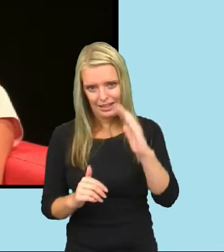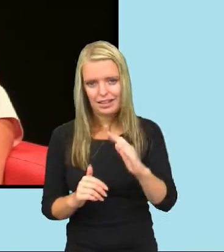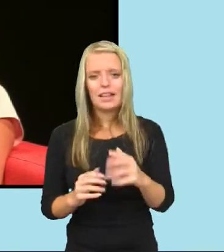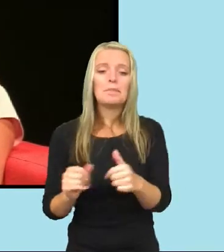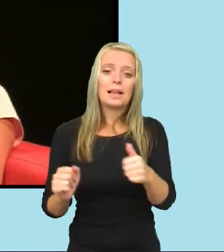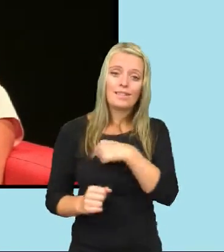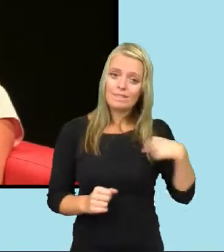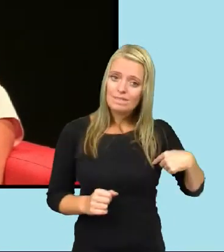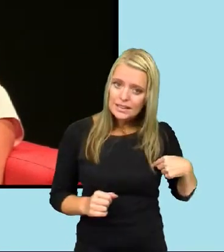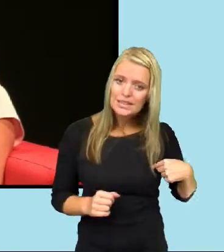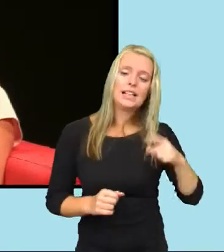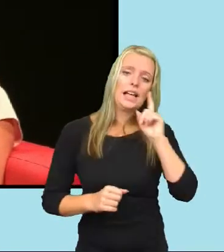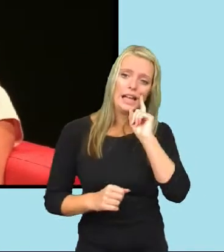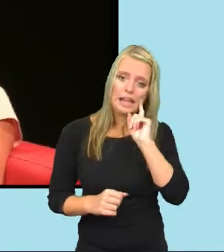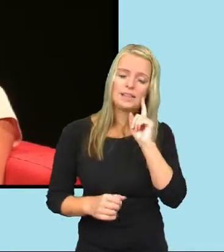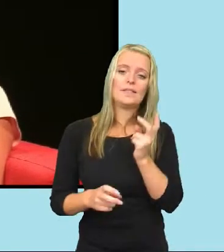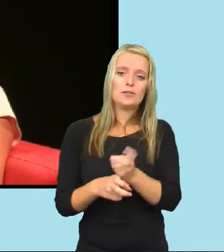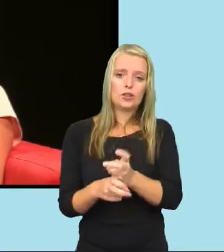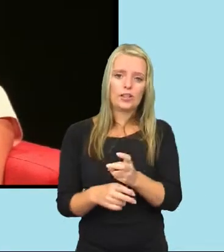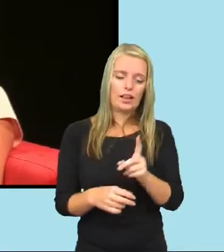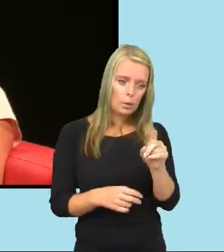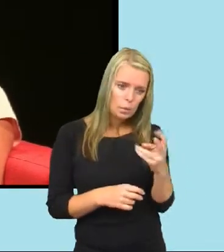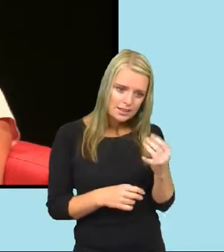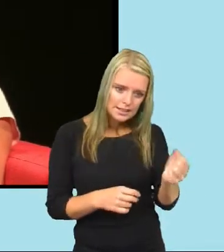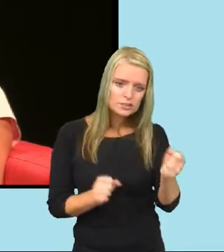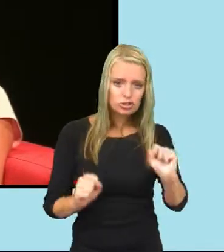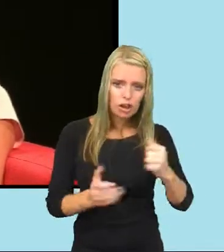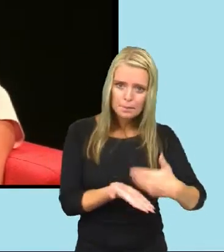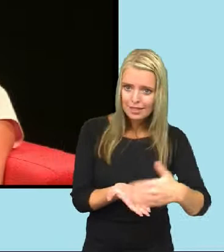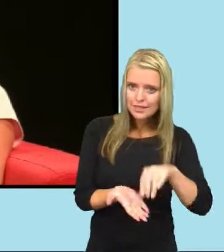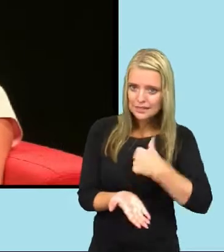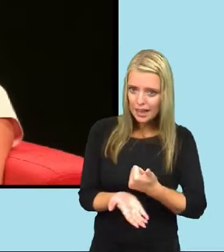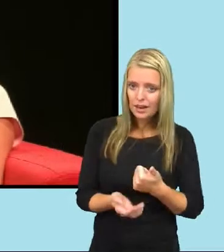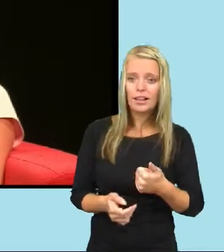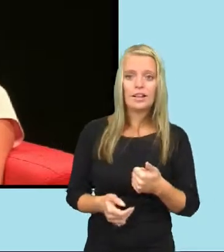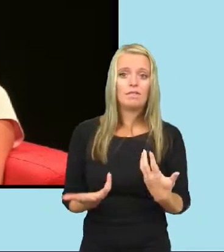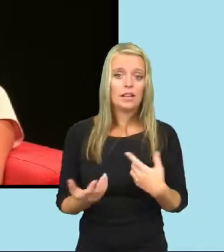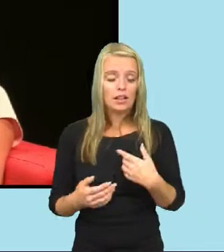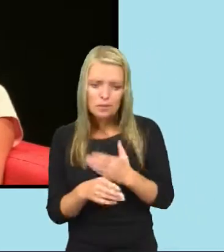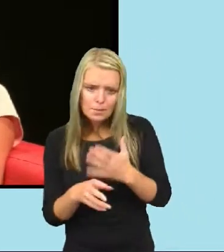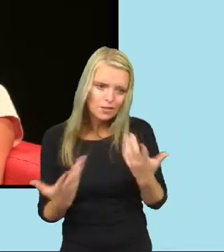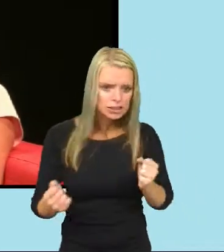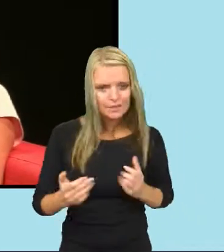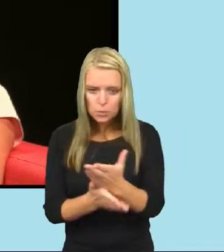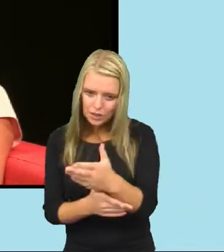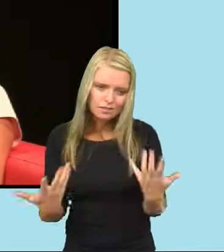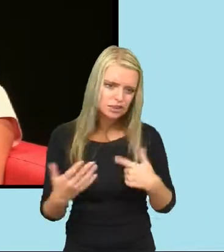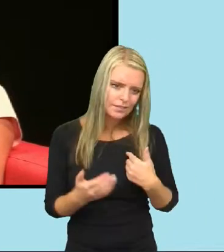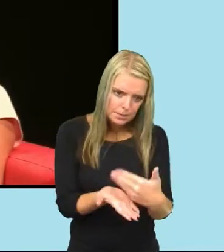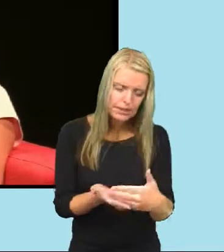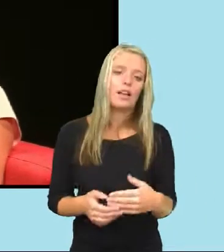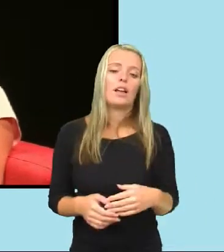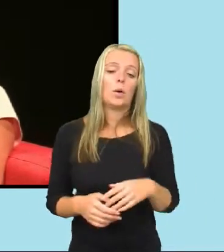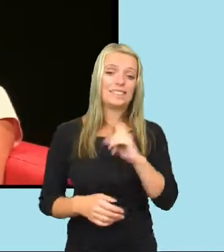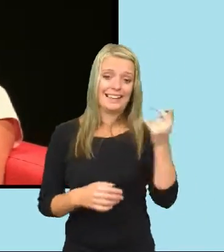försöker alltid att det är Louise som får föra dialogen. Vi förbereder oss hemma. Att, vad ska vi gå igenom? Vad ska vi göra? Och sen när vi sitter där så